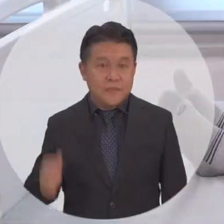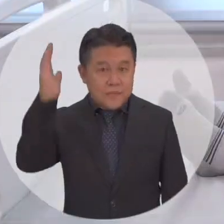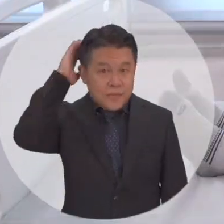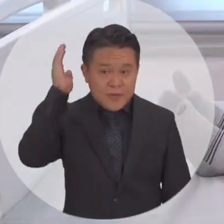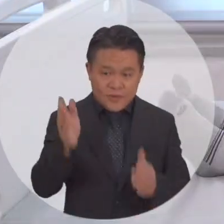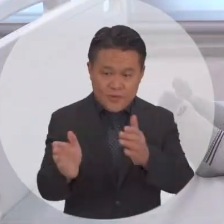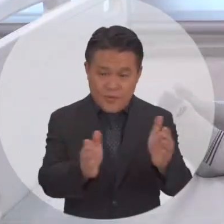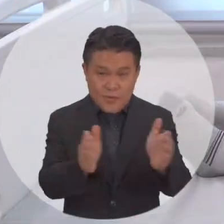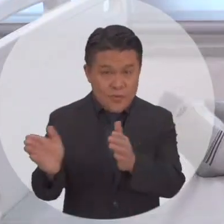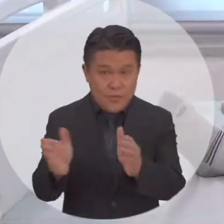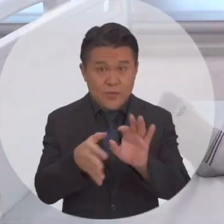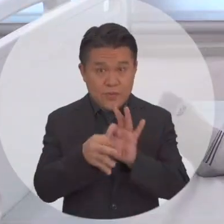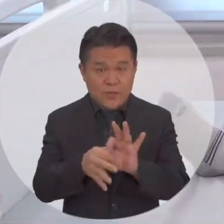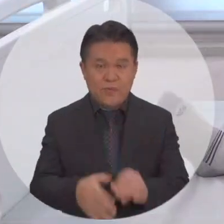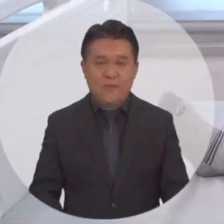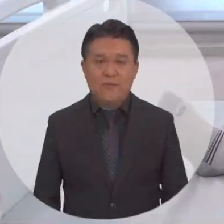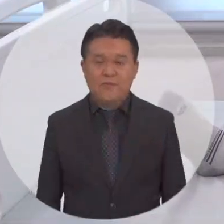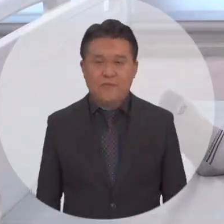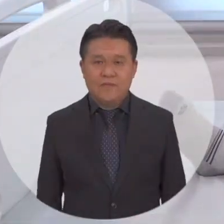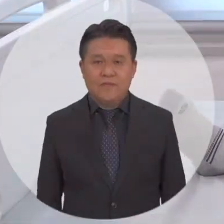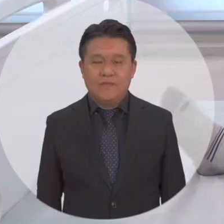침대 머리 쪽 이동입니다.